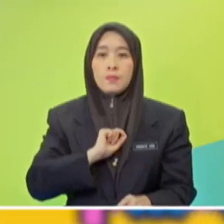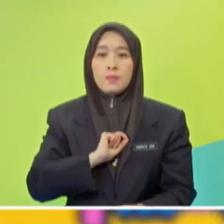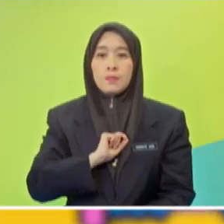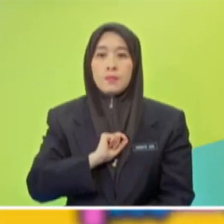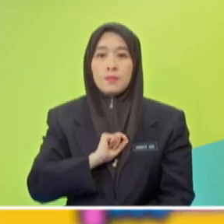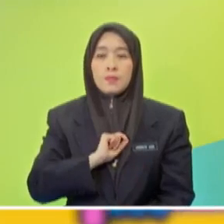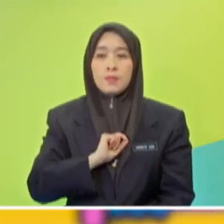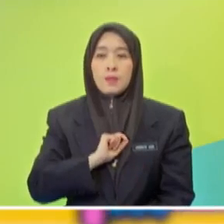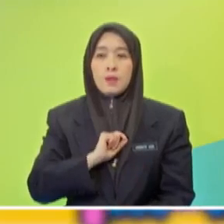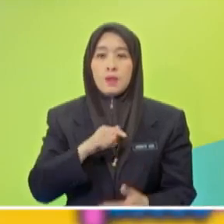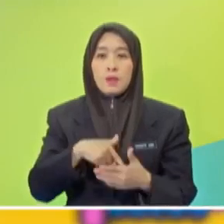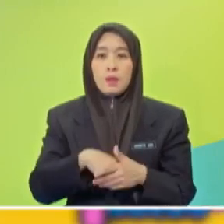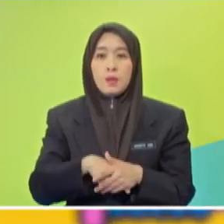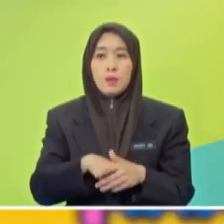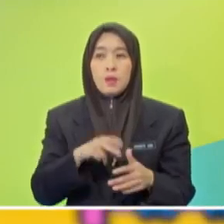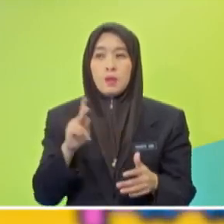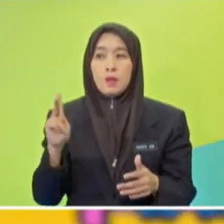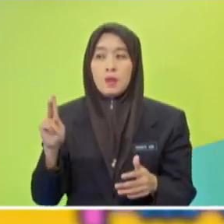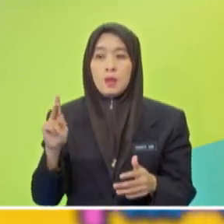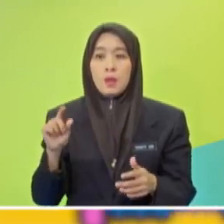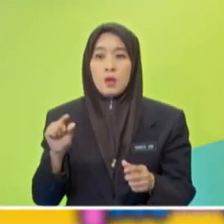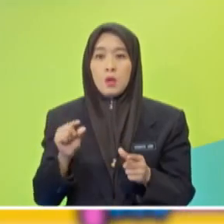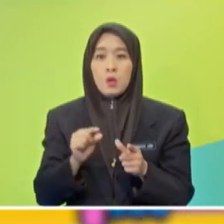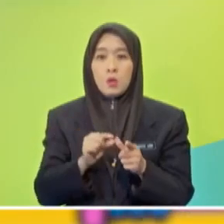Oh ini Congkak